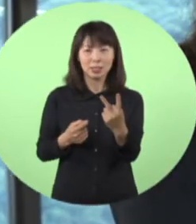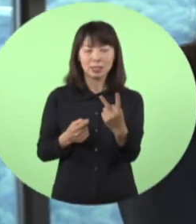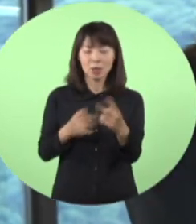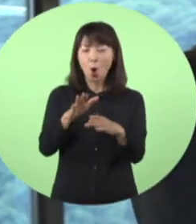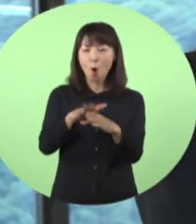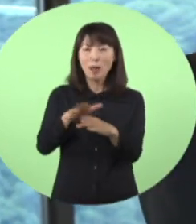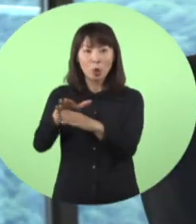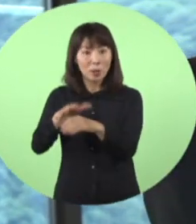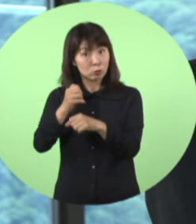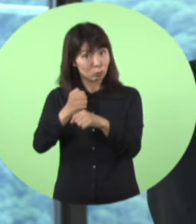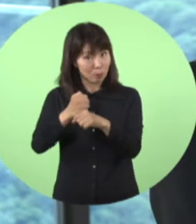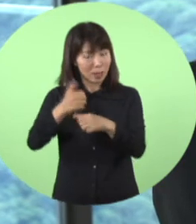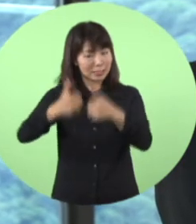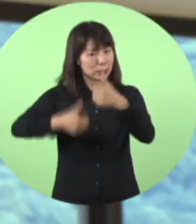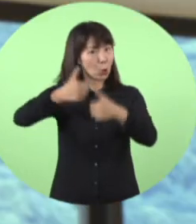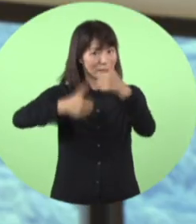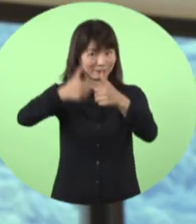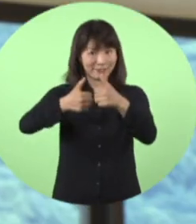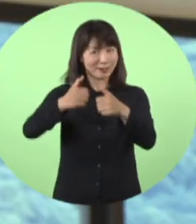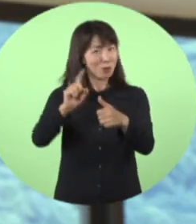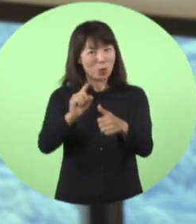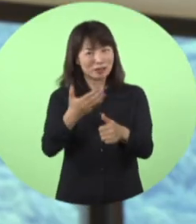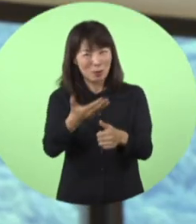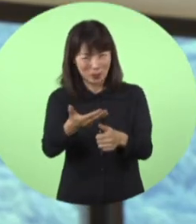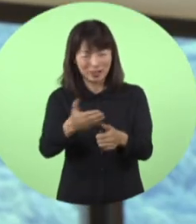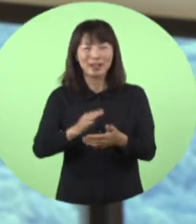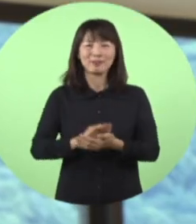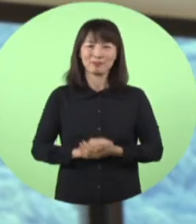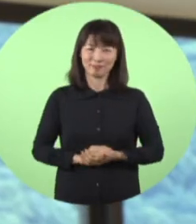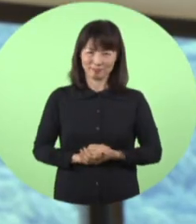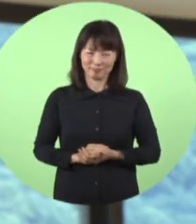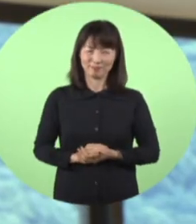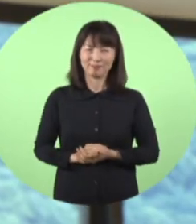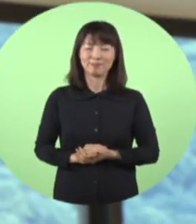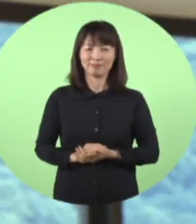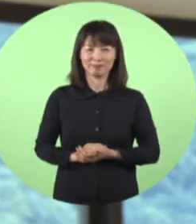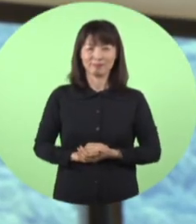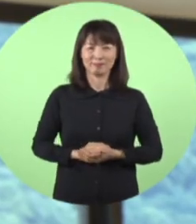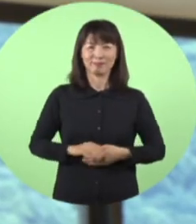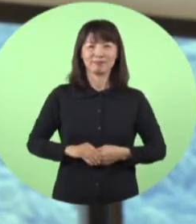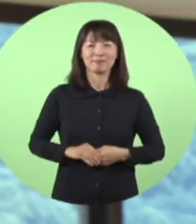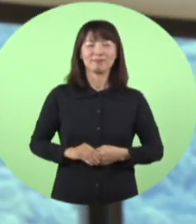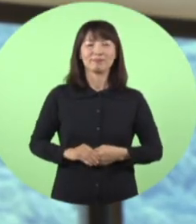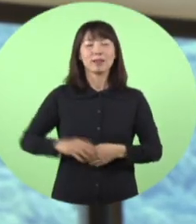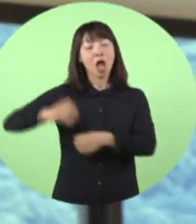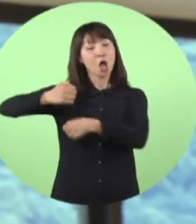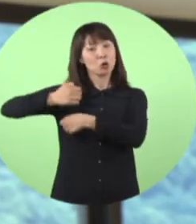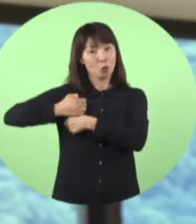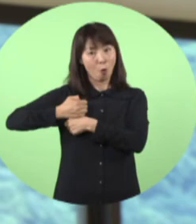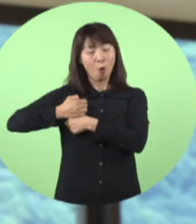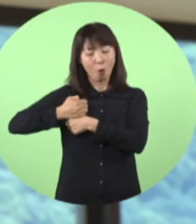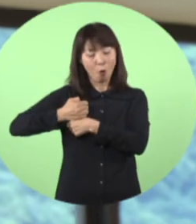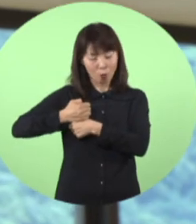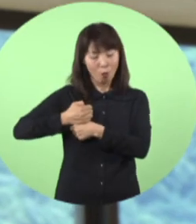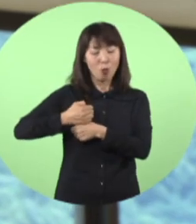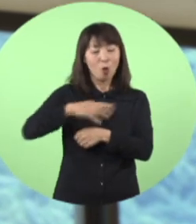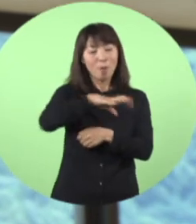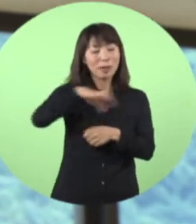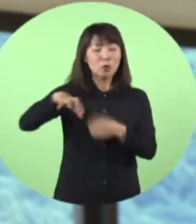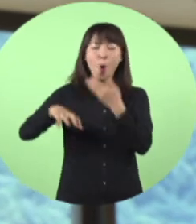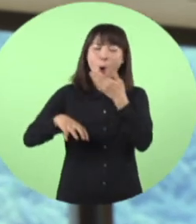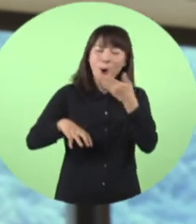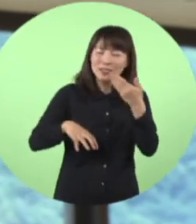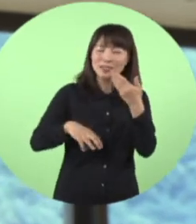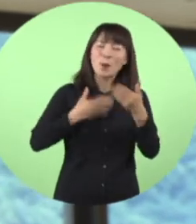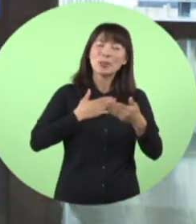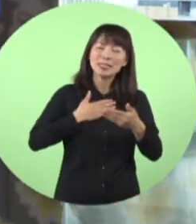面白いんじゃないですか。 協定締結2周年を記念したお弁当の企画なので、兵庫の美味しいものを知っているお二人の力が必